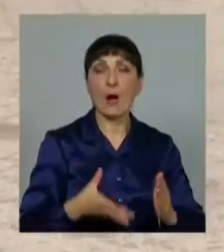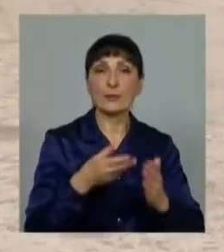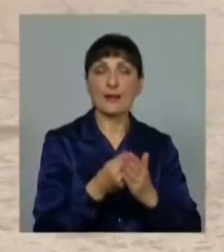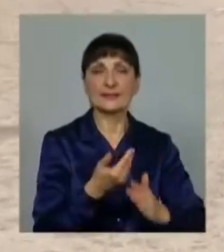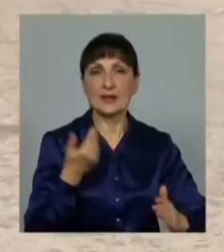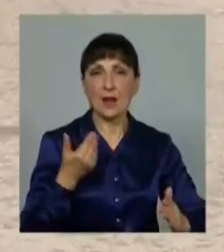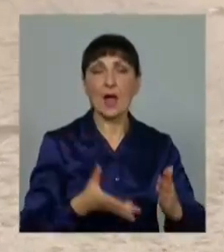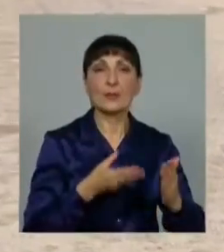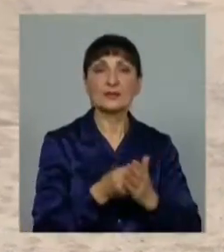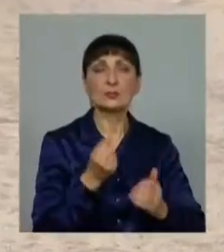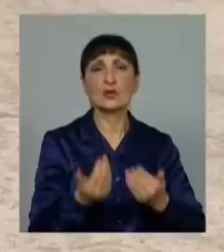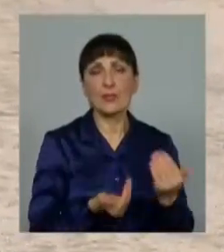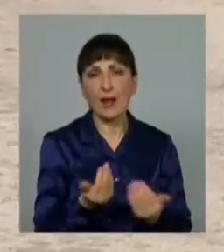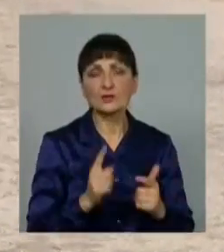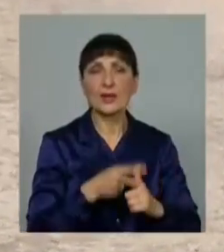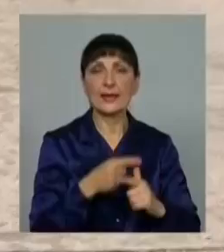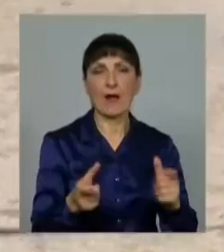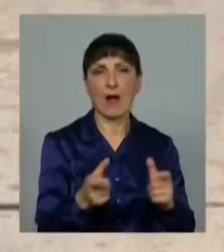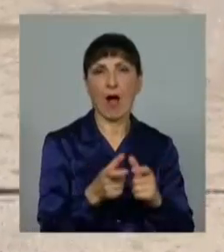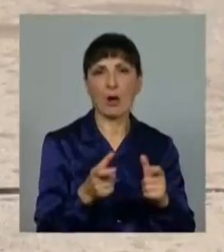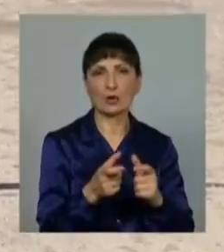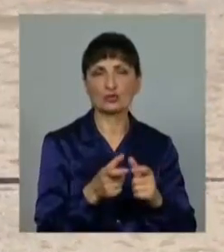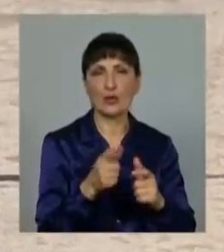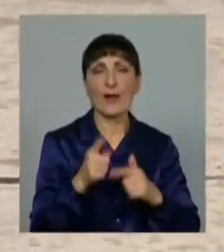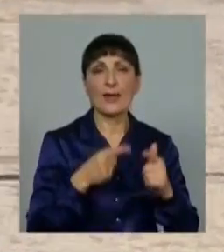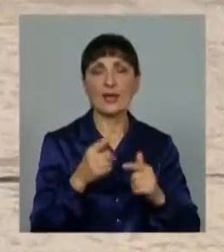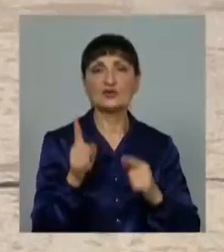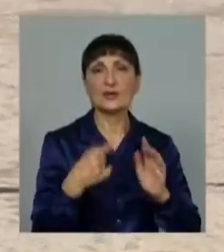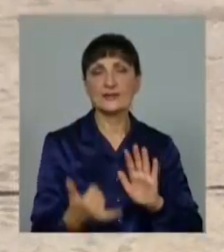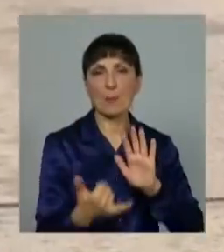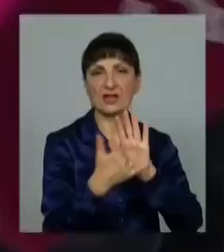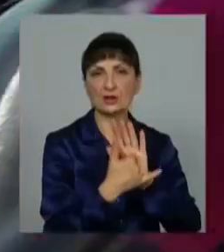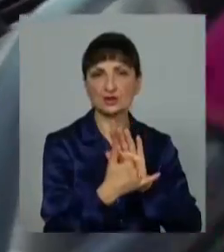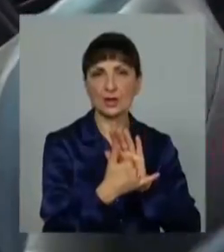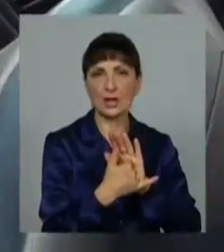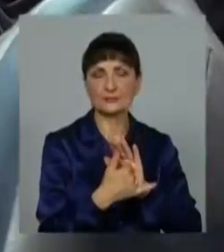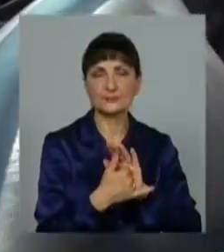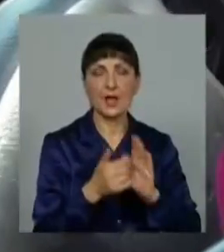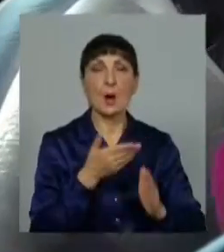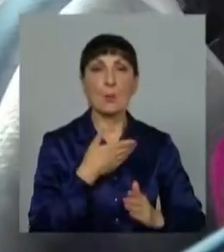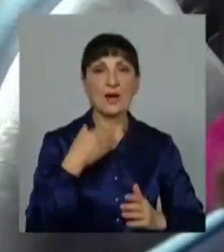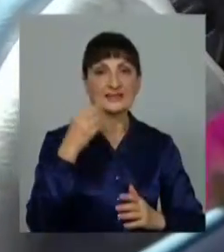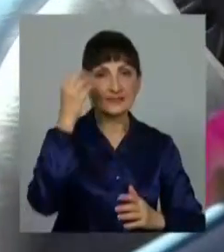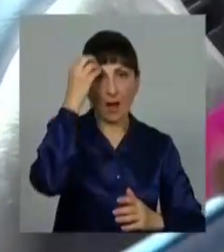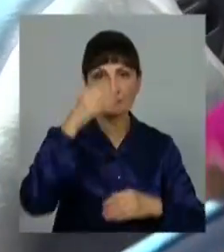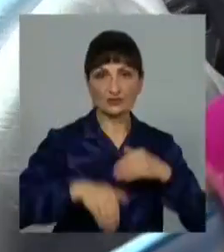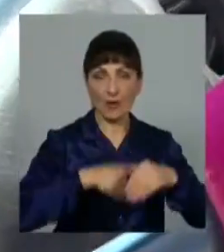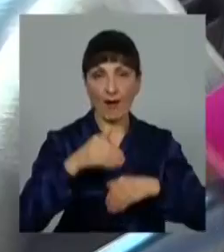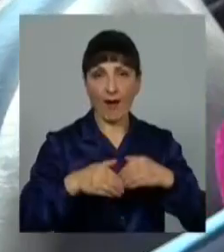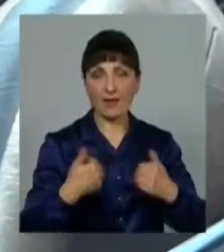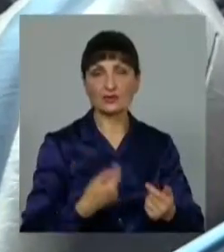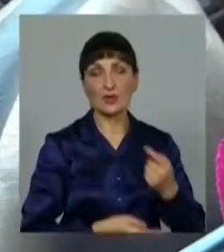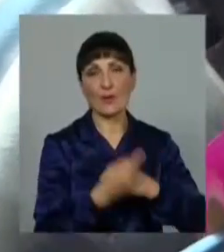можно как и наличными, так и банковской картой или же через приложение онлайн. Мы с Капчагая едем, с